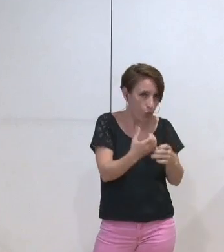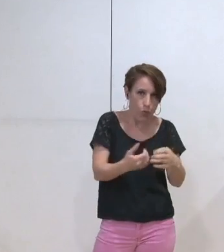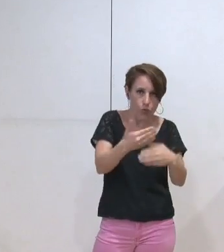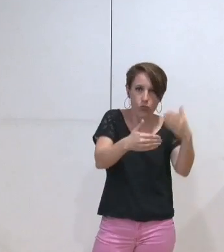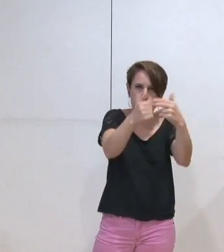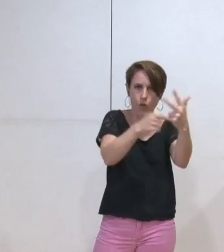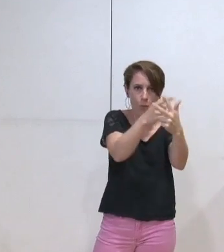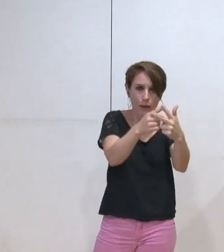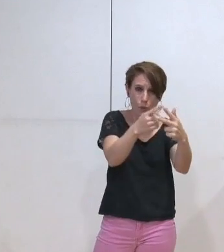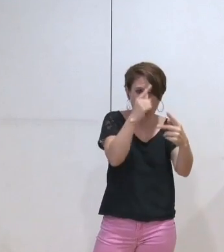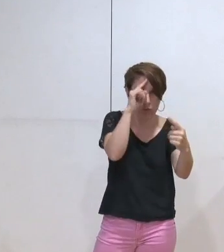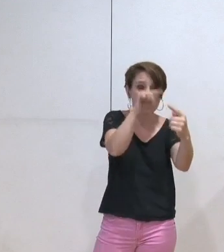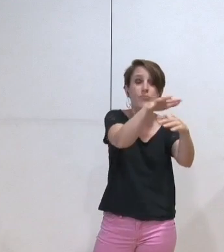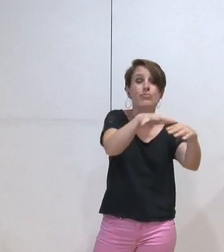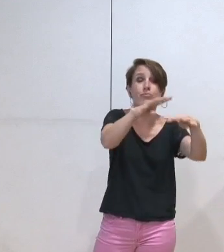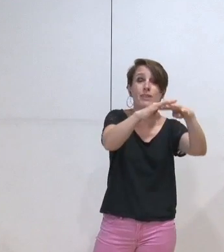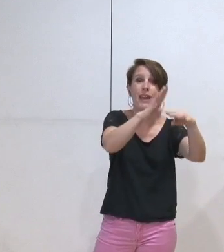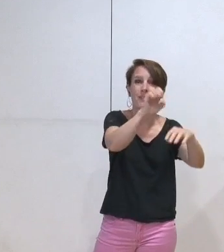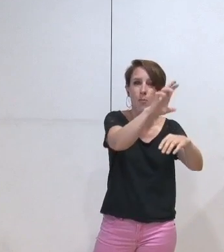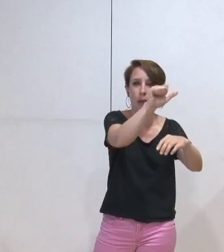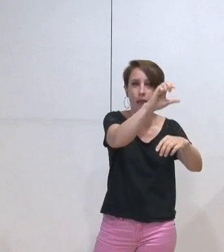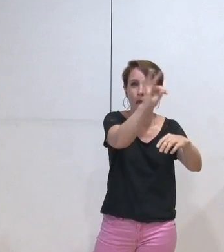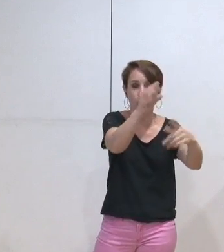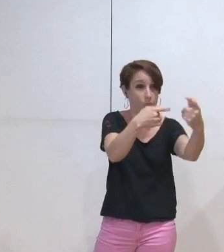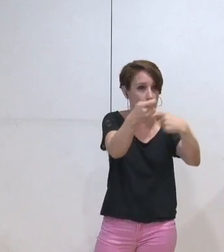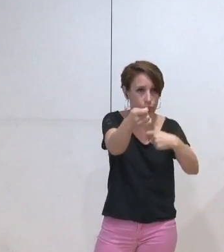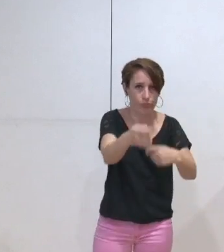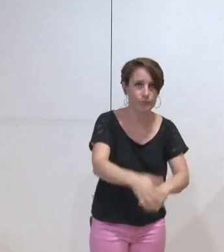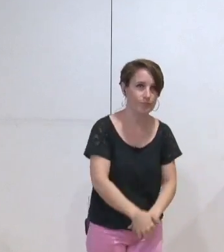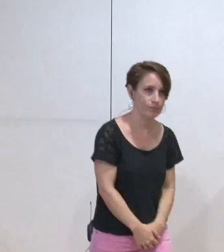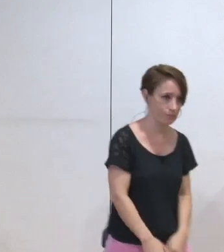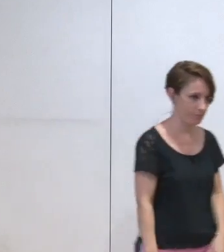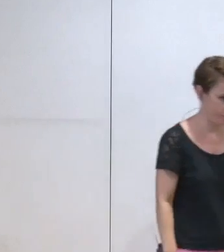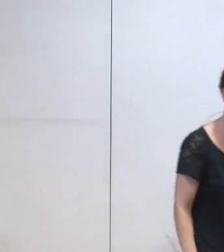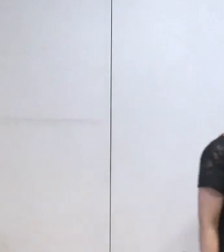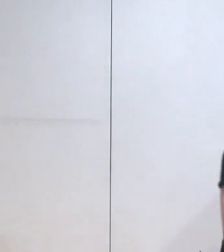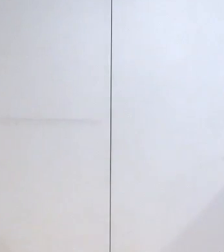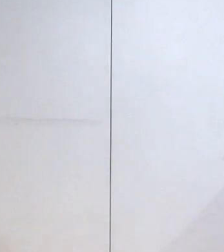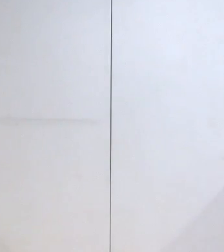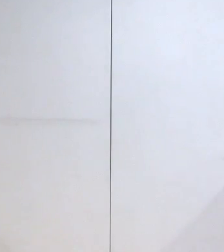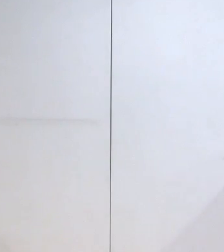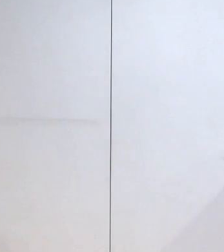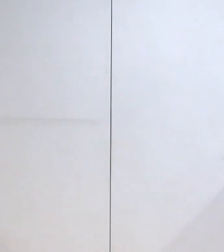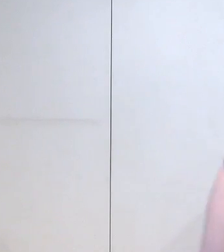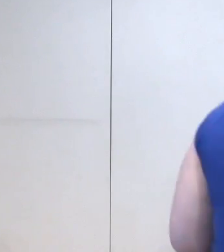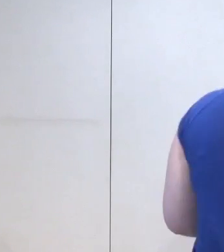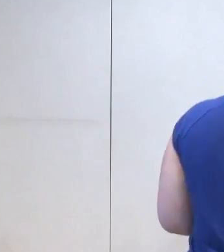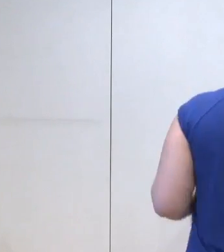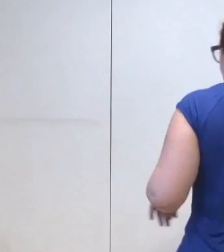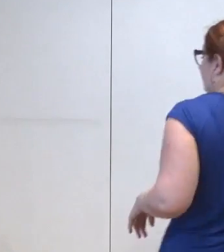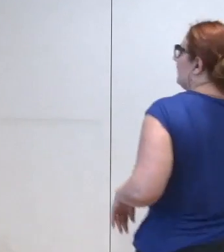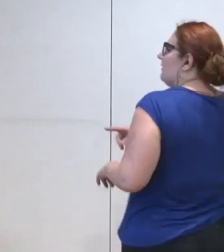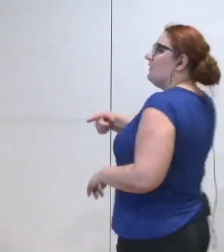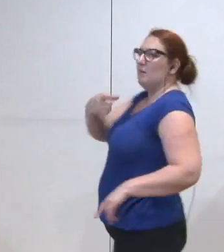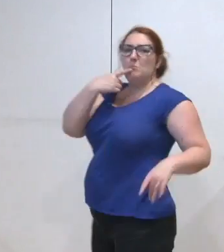n'est absolument pas abordée dans le document vous évoquez une priorité au langage mais il y a un grand absent dans ce document c'est le programme par les bambins qui a